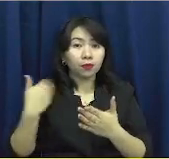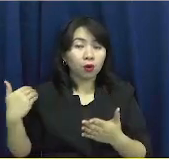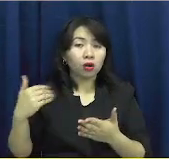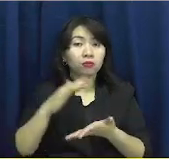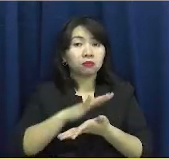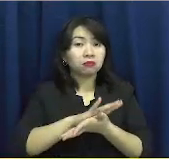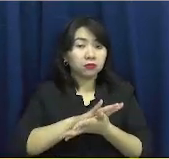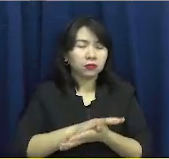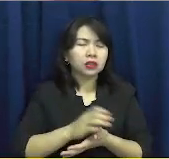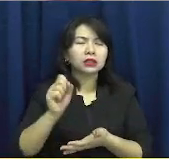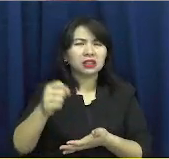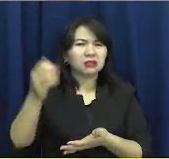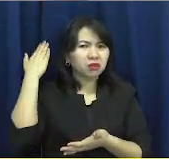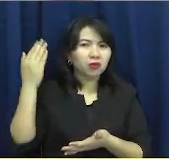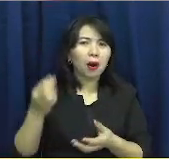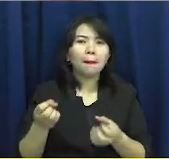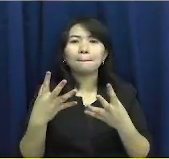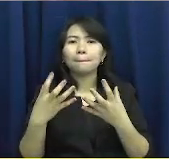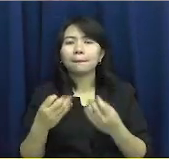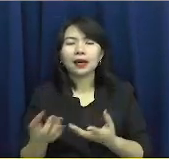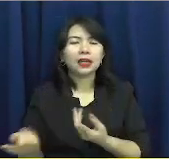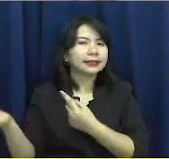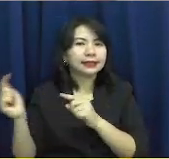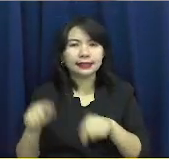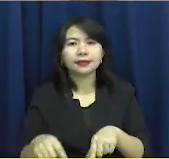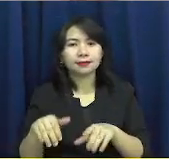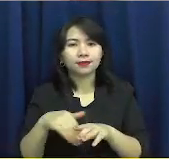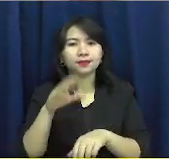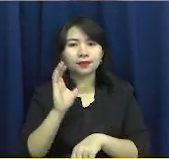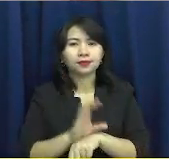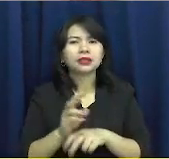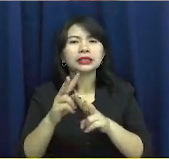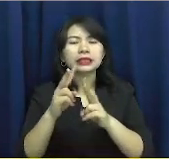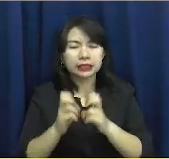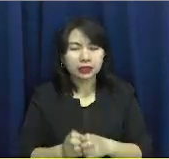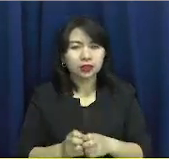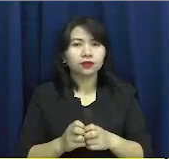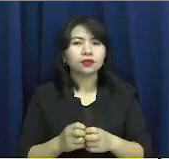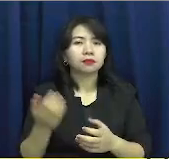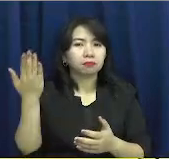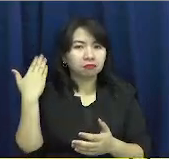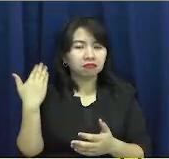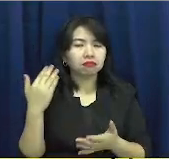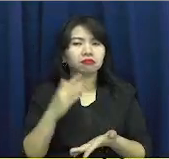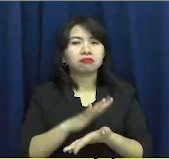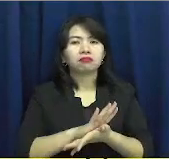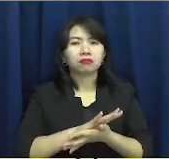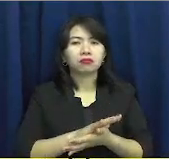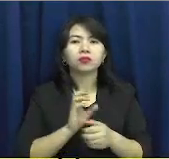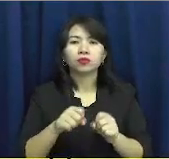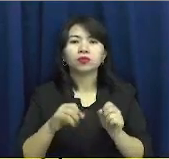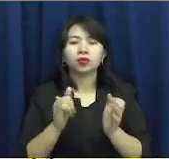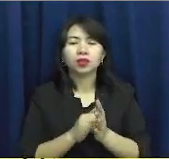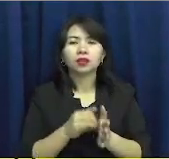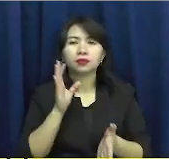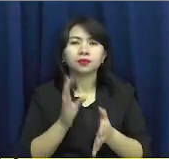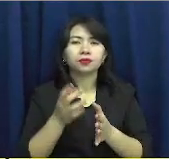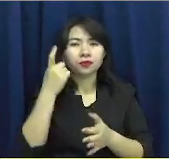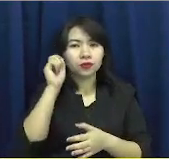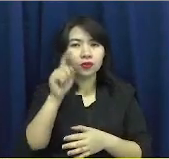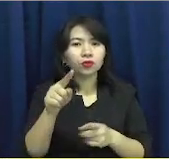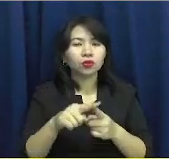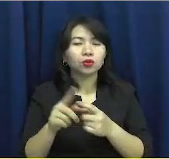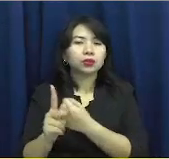ng Panginoon, pinalago po ang simbahan natin even before the pandemic. Yeah. Pero para ma-preserve yung genuine quantity